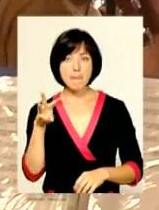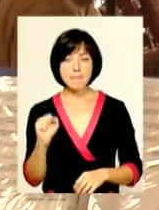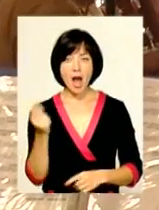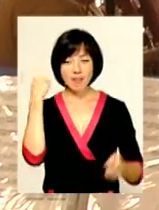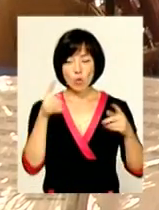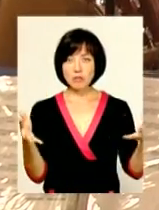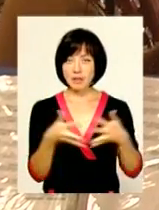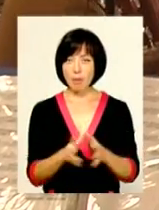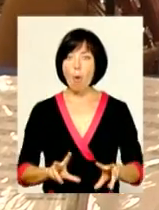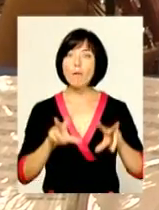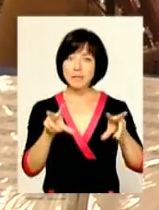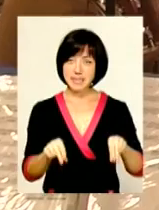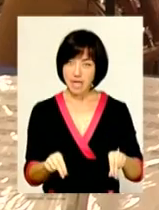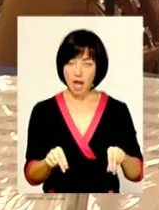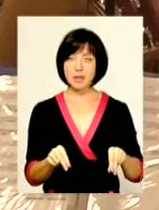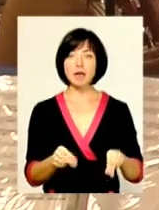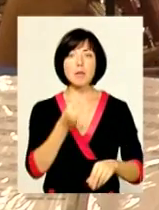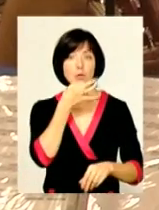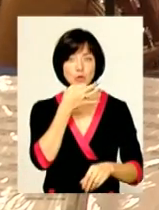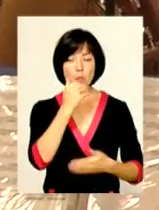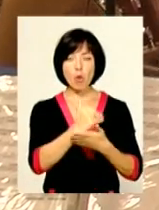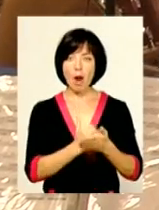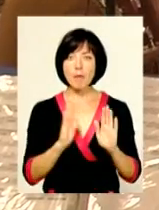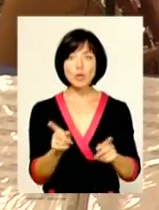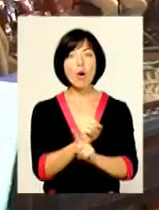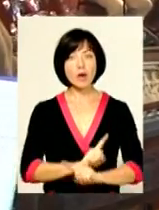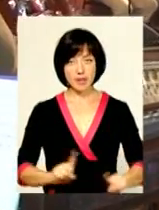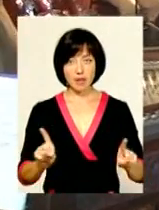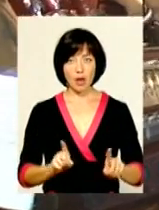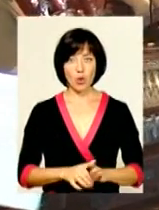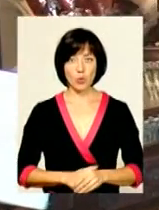тандем обіцяє поціновувачам співу, що програма буде оригінальною.